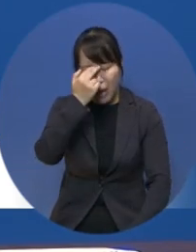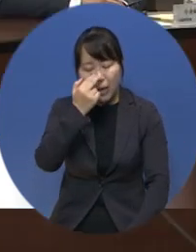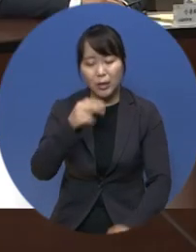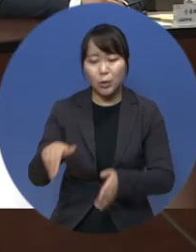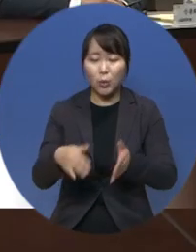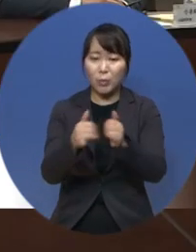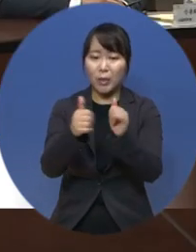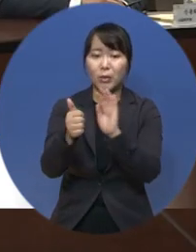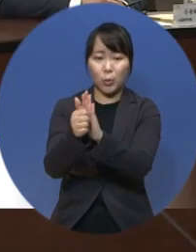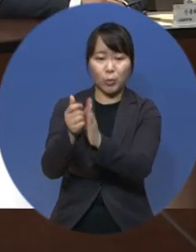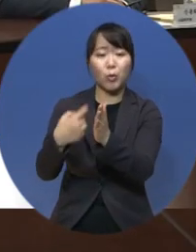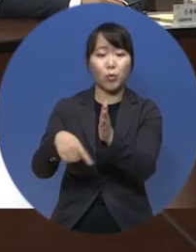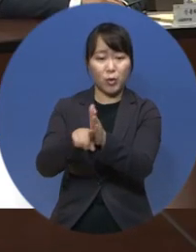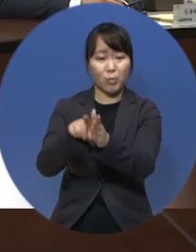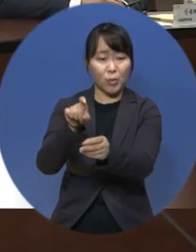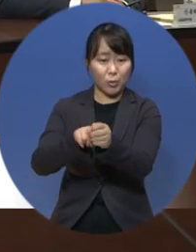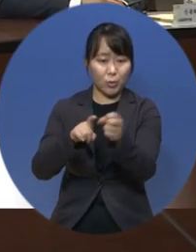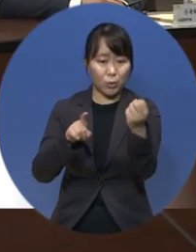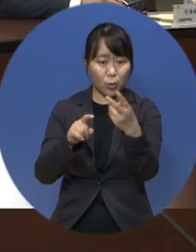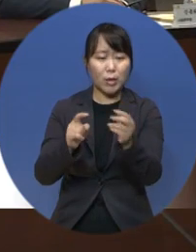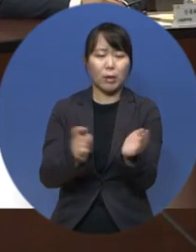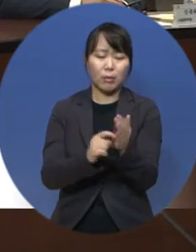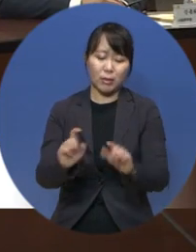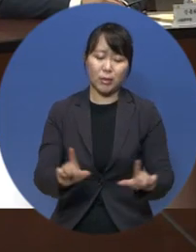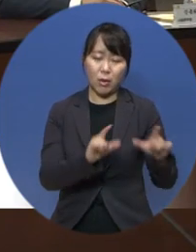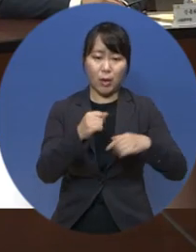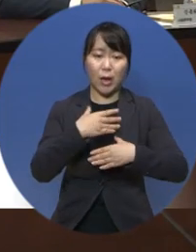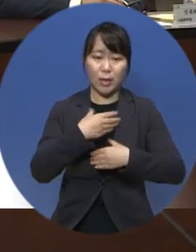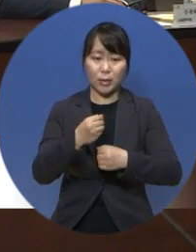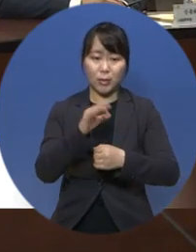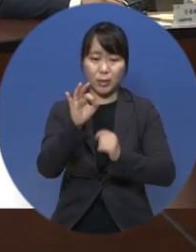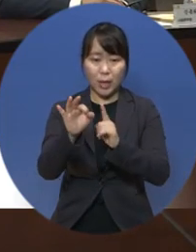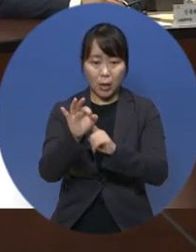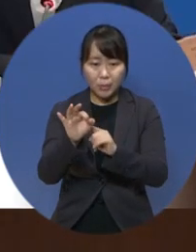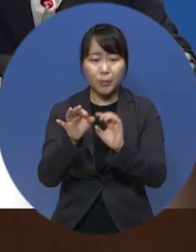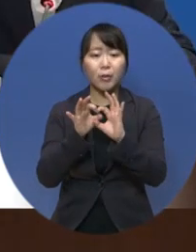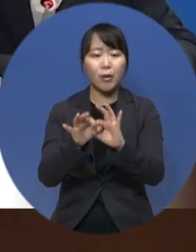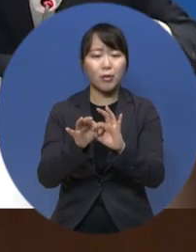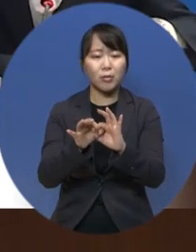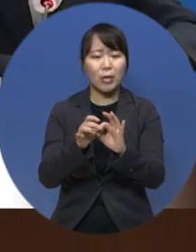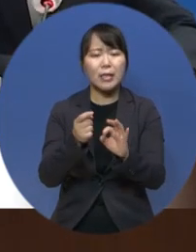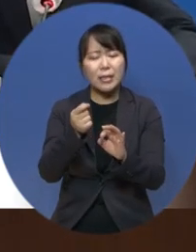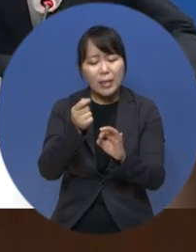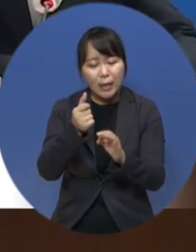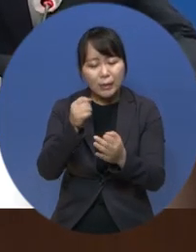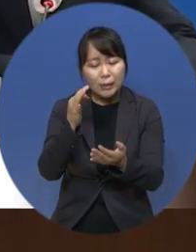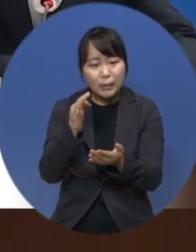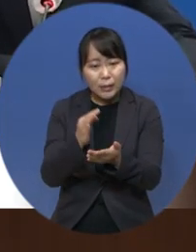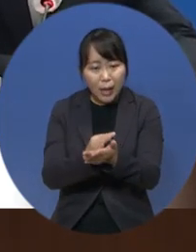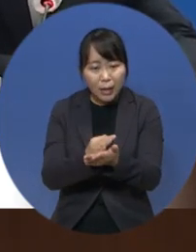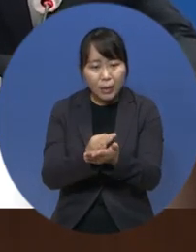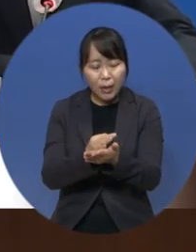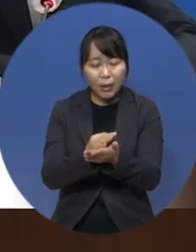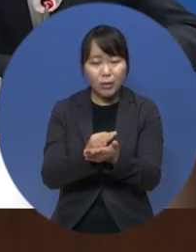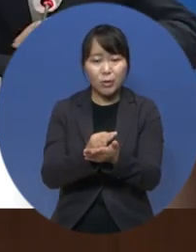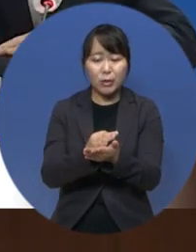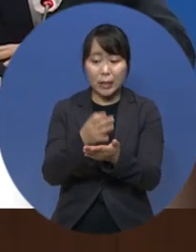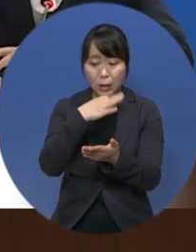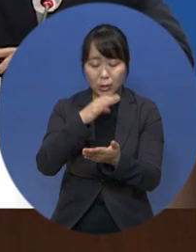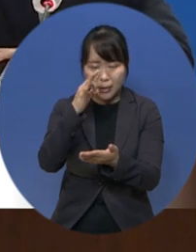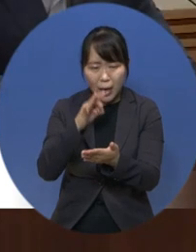도민들을 돕기 위해 마련됐으며 긴급 생활 안정 자금 등을 저금리로 소액 대출을 해 주게 돼